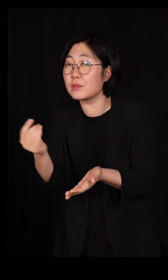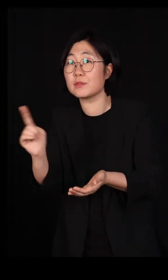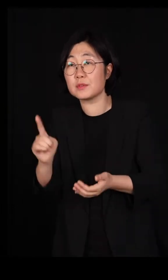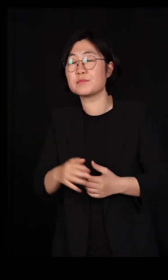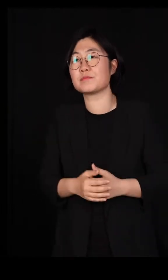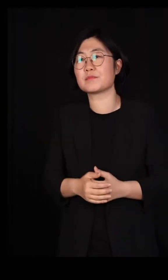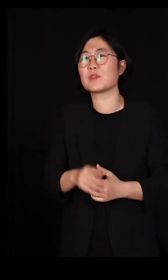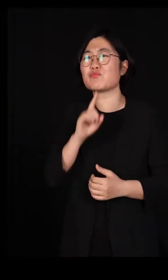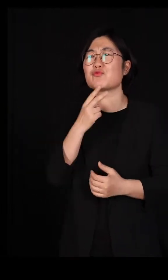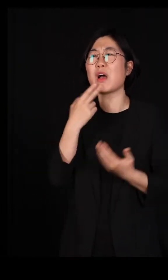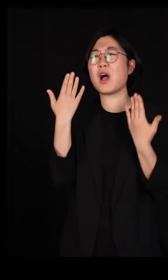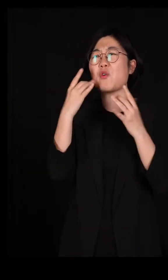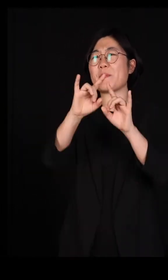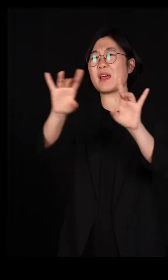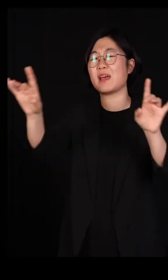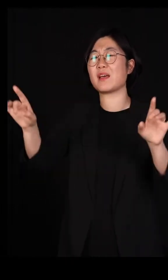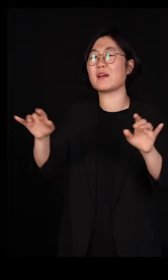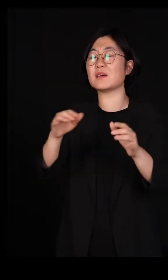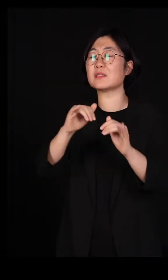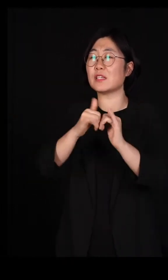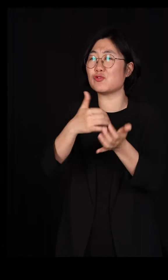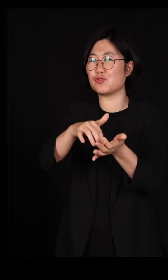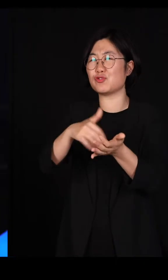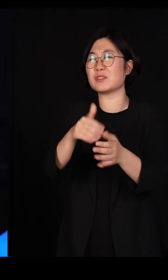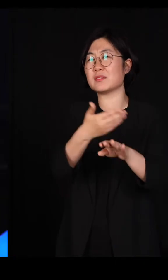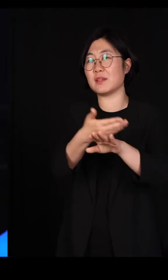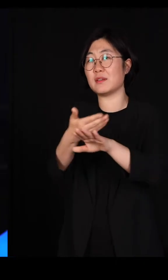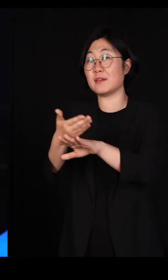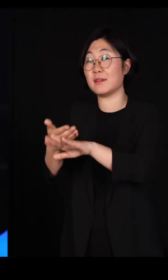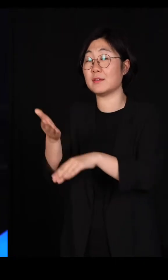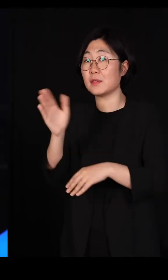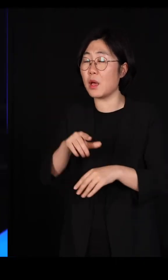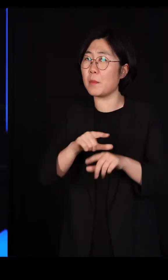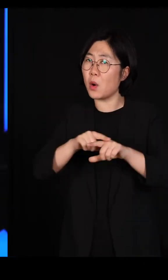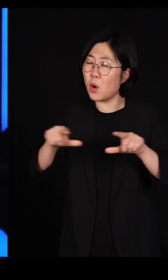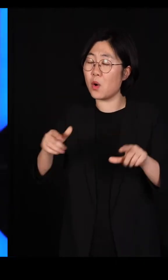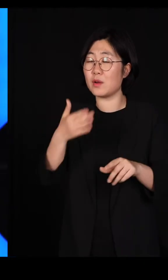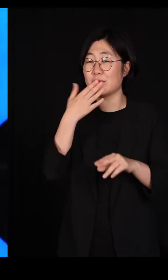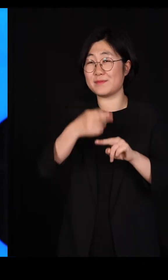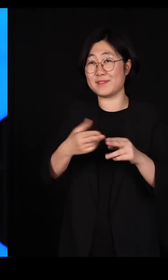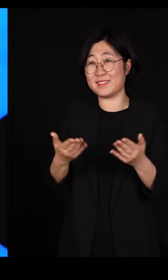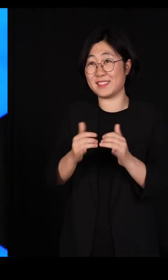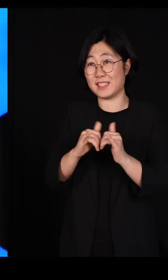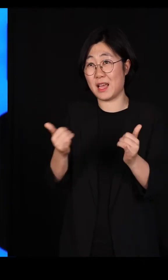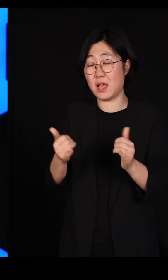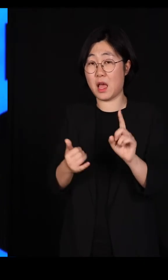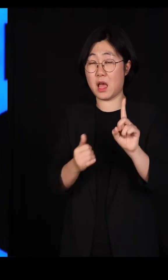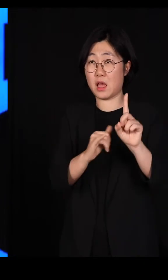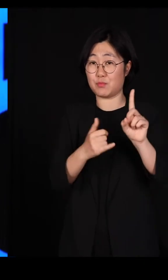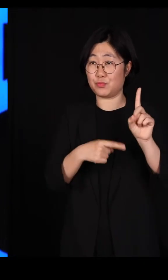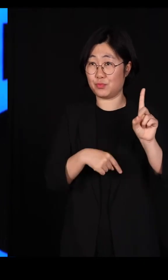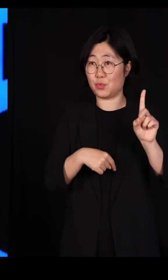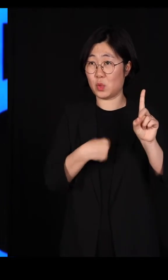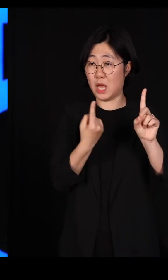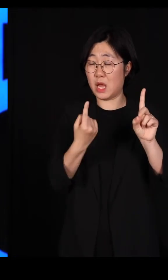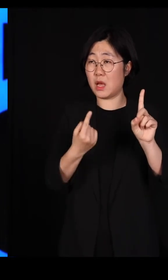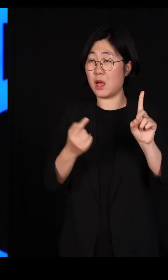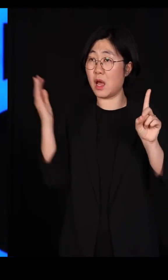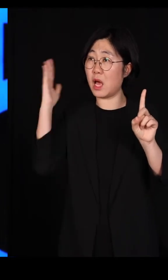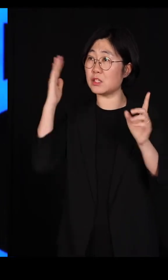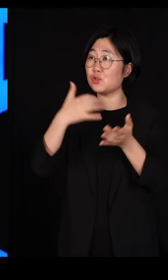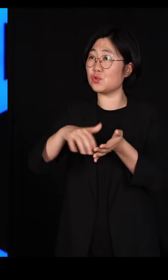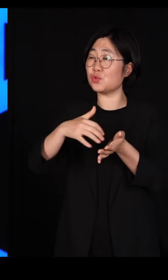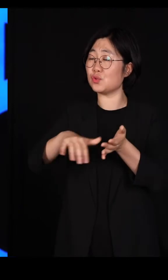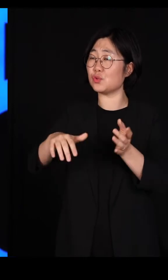계실까요? 학교마다 물론 조금씩 사정이 다르긴 합니다만 보통 급식 노동자 한 분이 학생들을 약